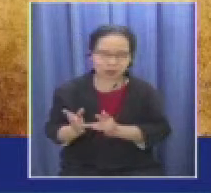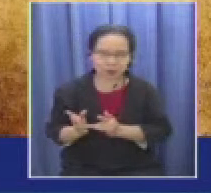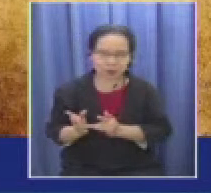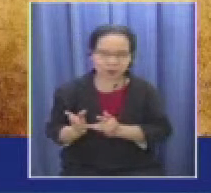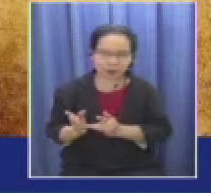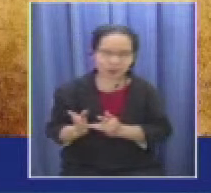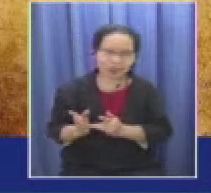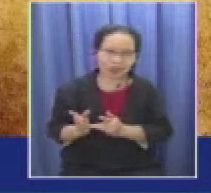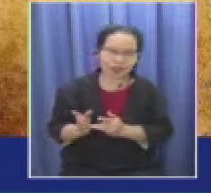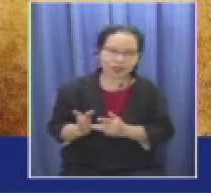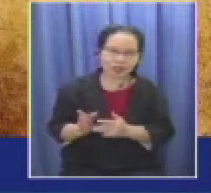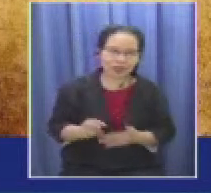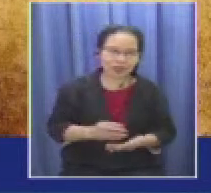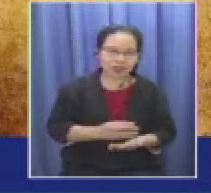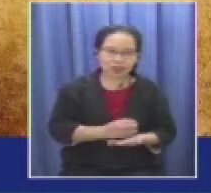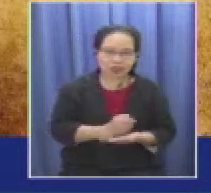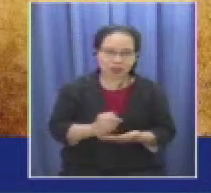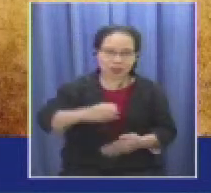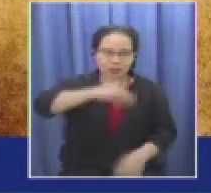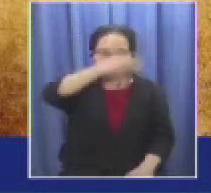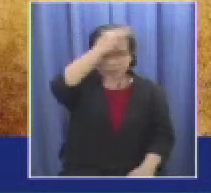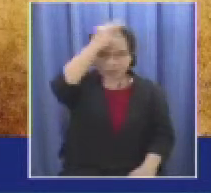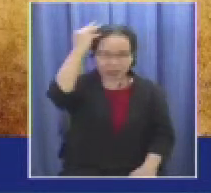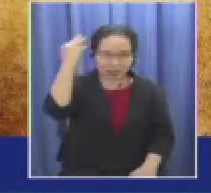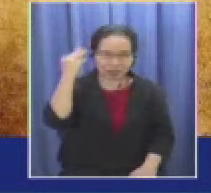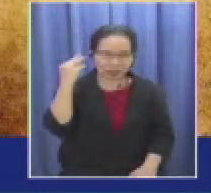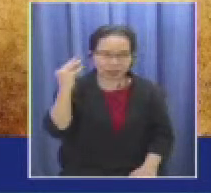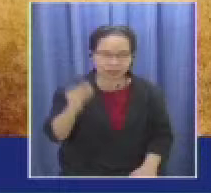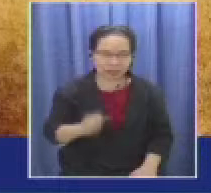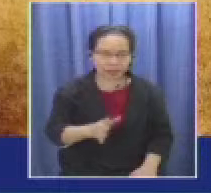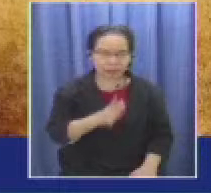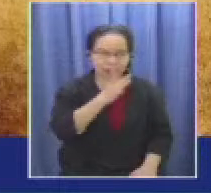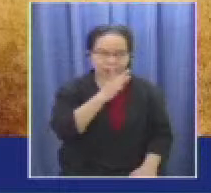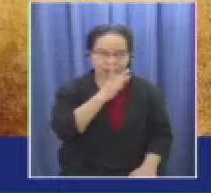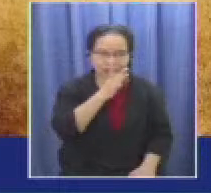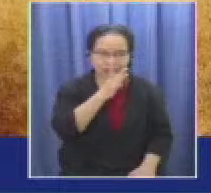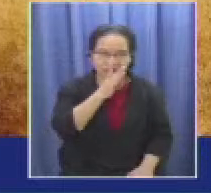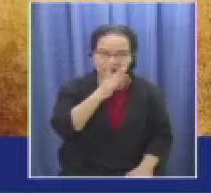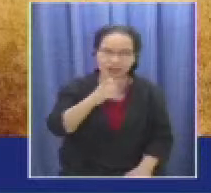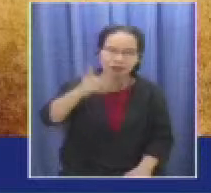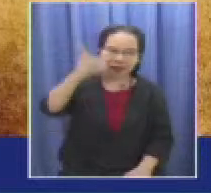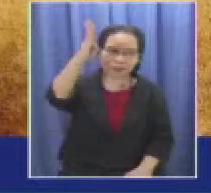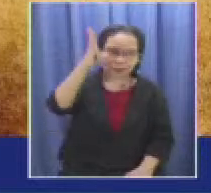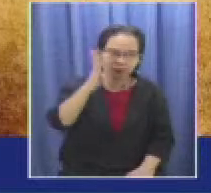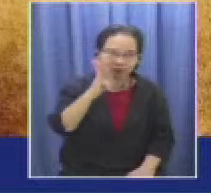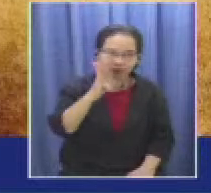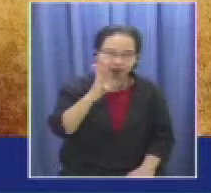Jesús. Santa María, Madre de